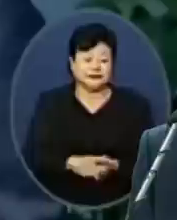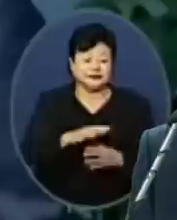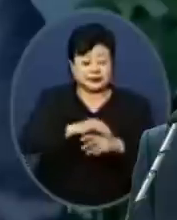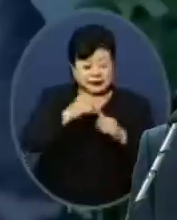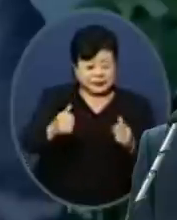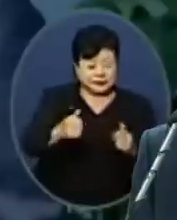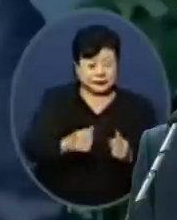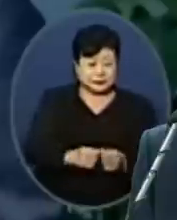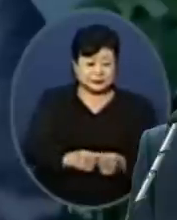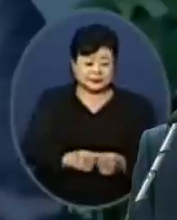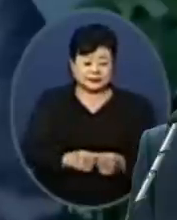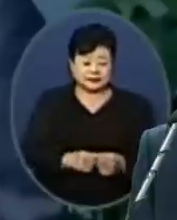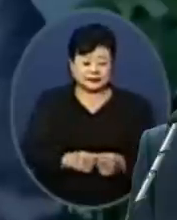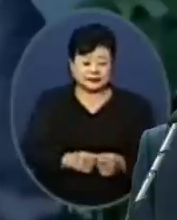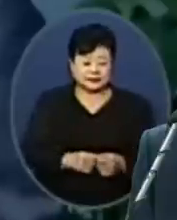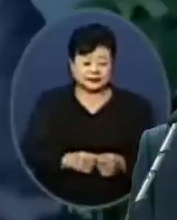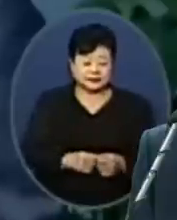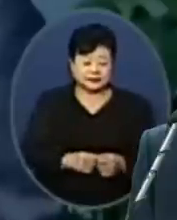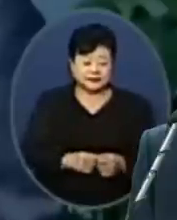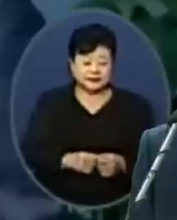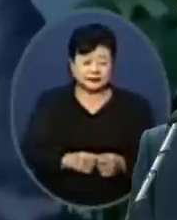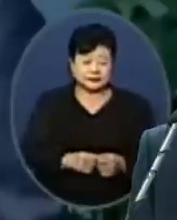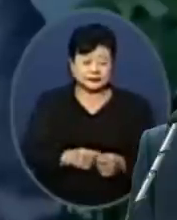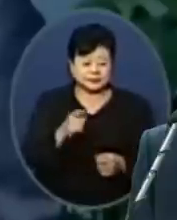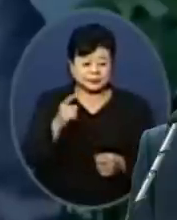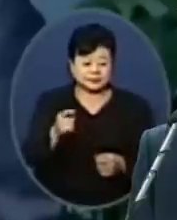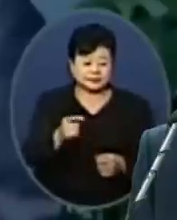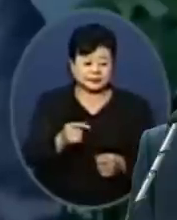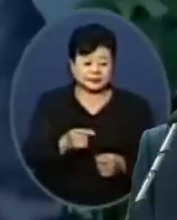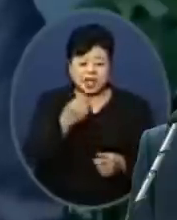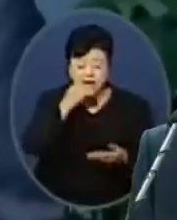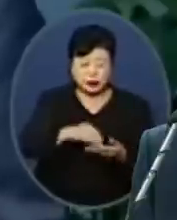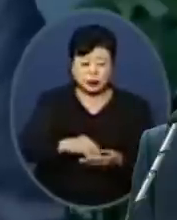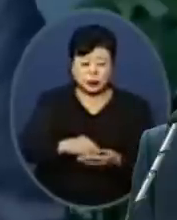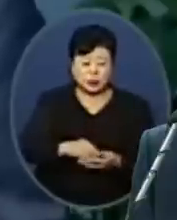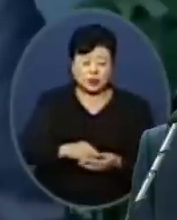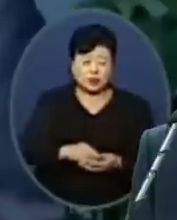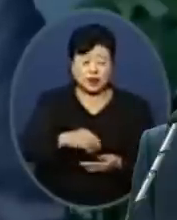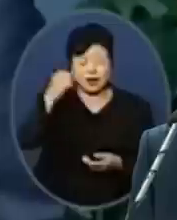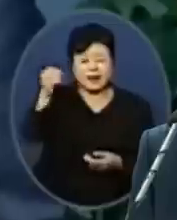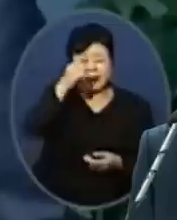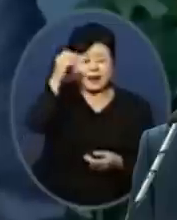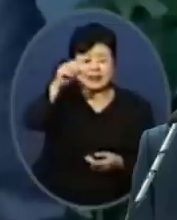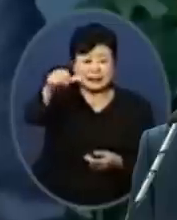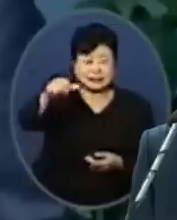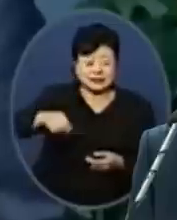대적해서 나가는 것입니다. 그는 물맷돌 다섯 개를 포켓에 집어넣고